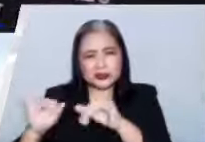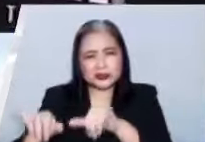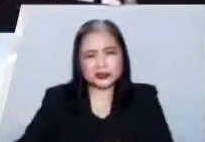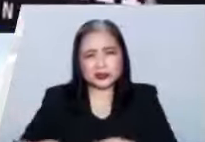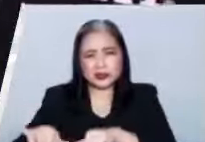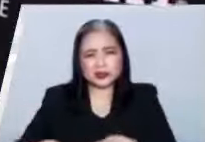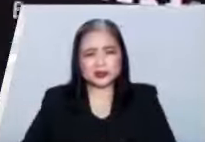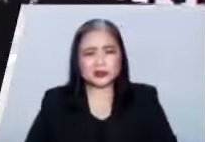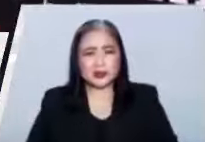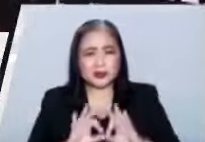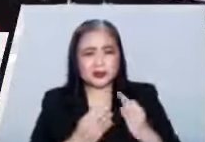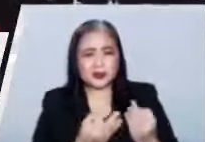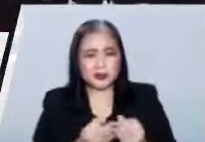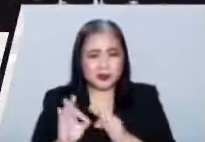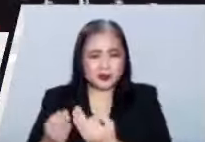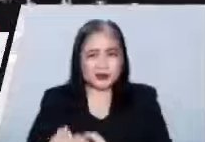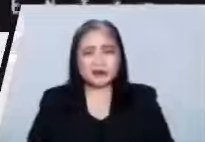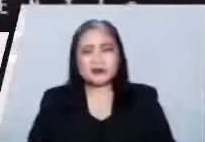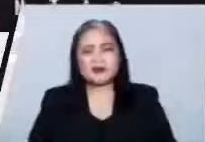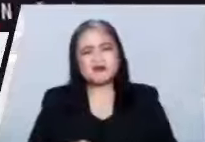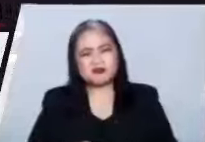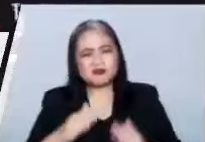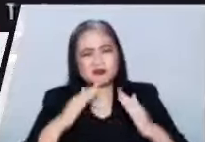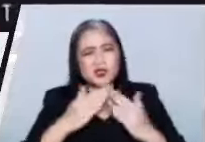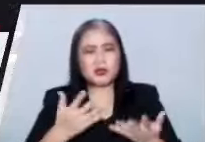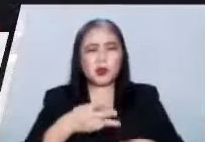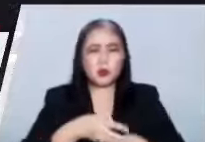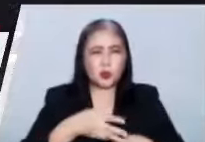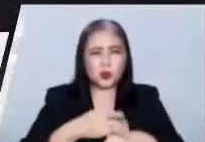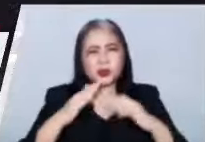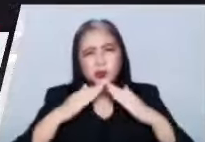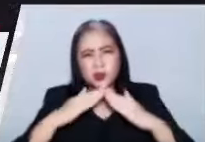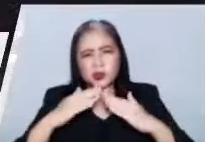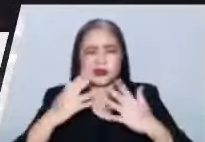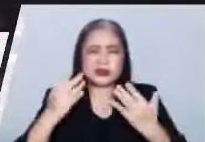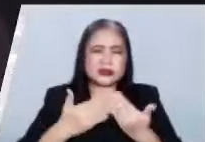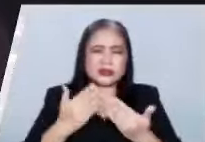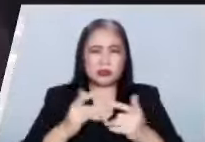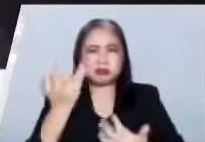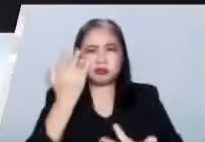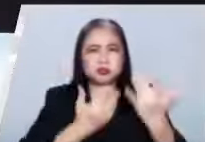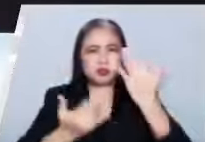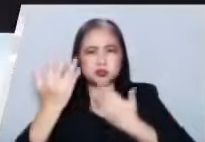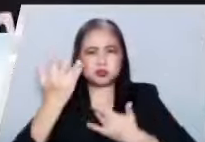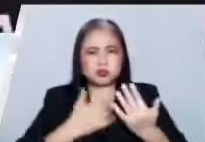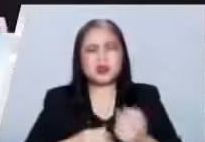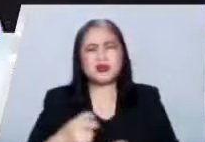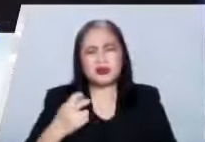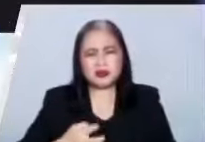poo light material kadal apo sobrang hir po kasap